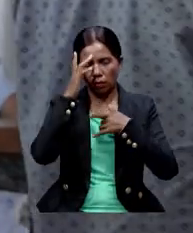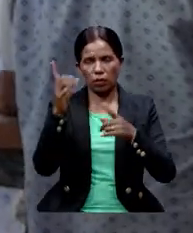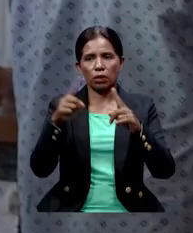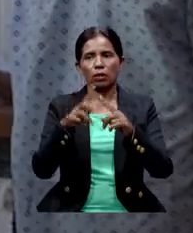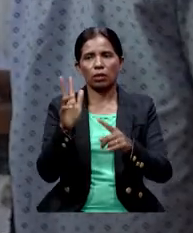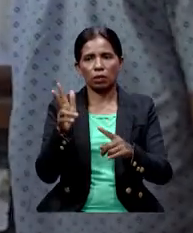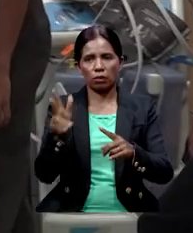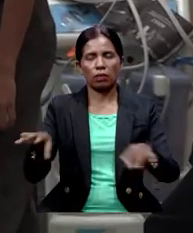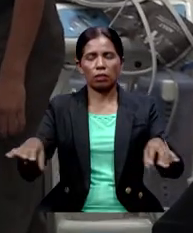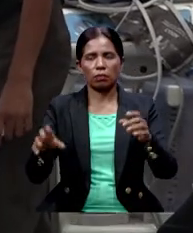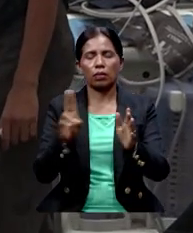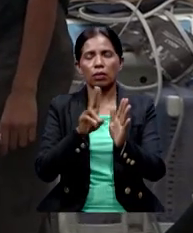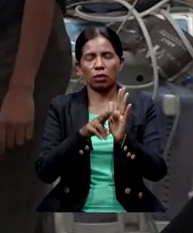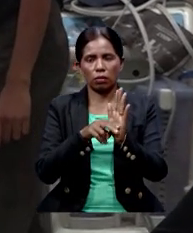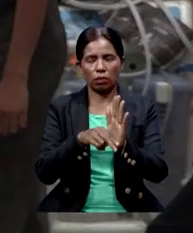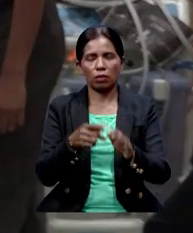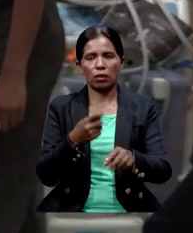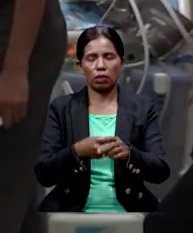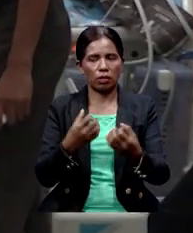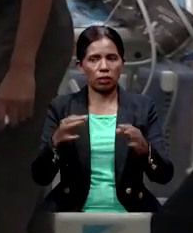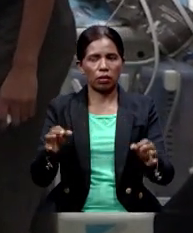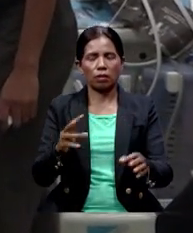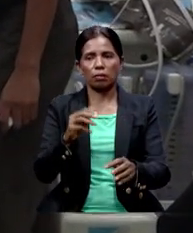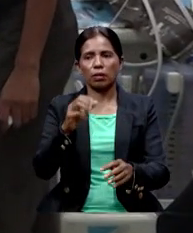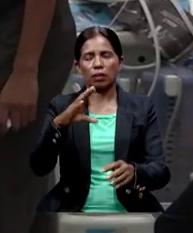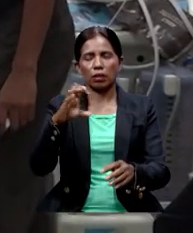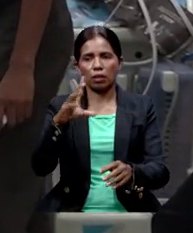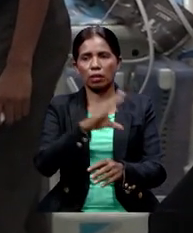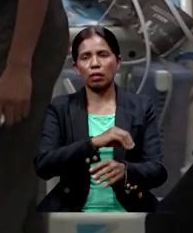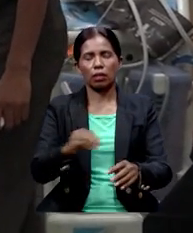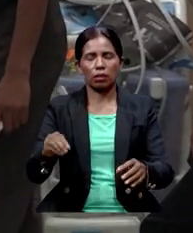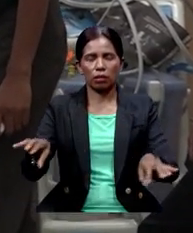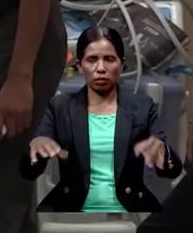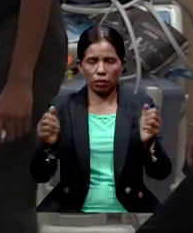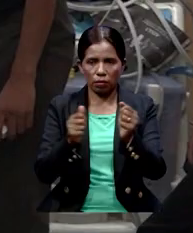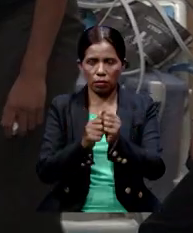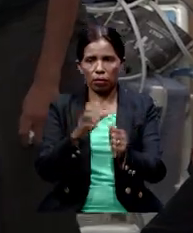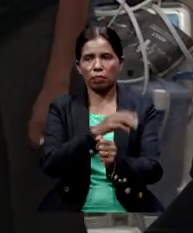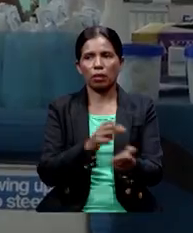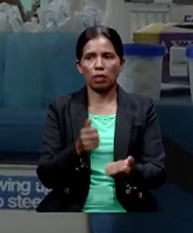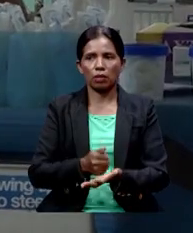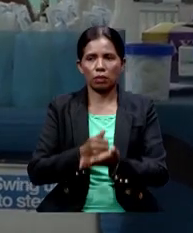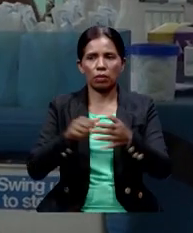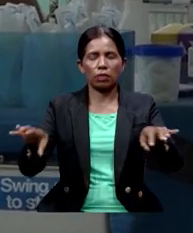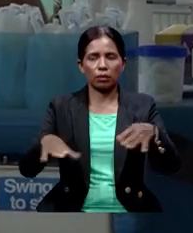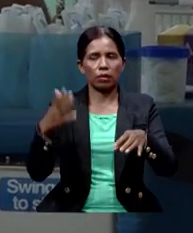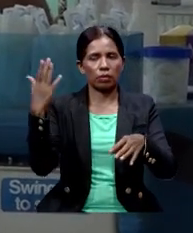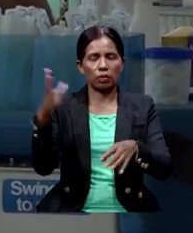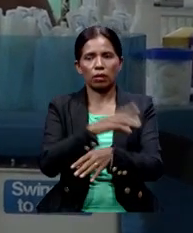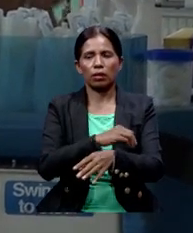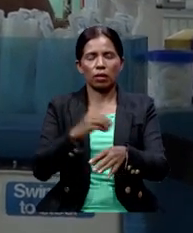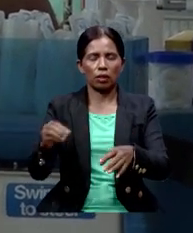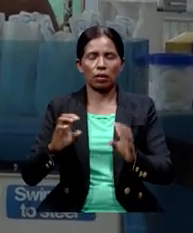no serviço e horas extra. Marcelino Hactuir antes ne pessoal saúde contratado sira mak apoio serviço e sala